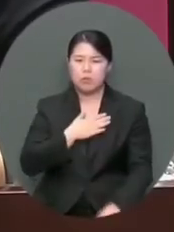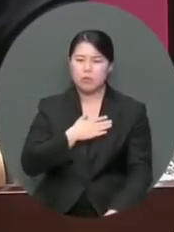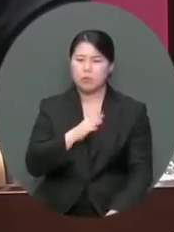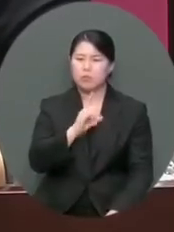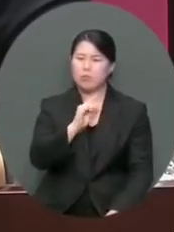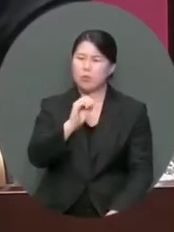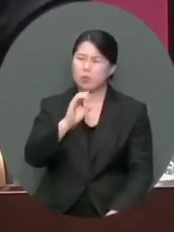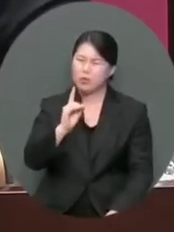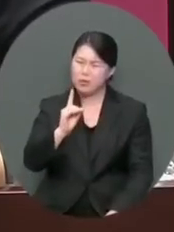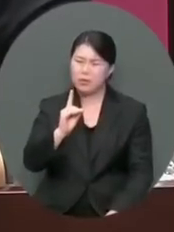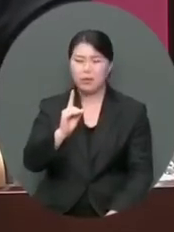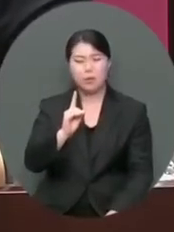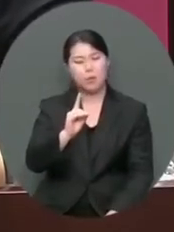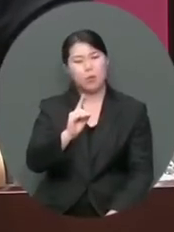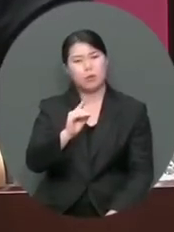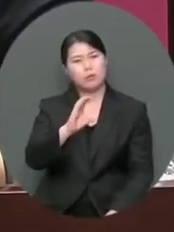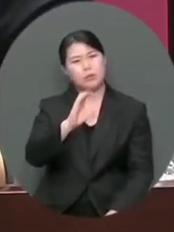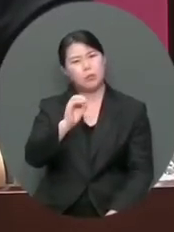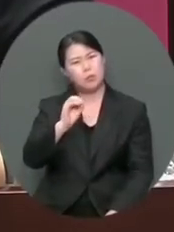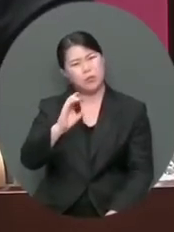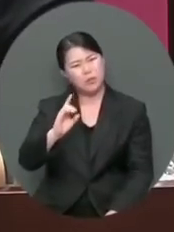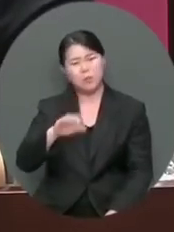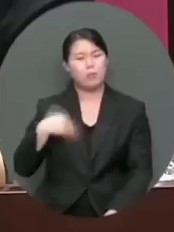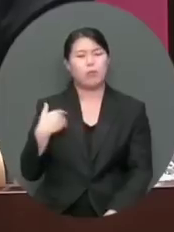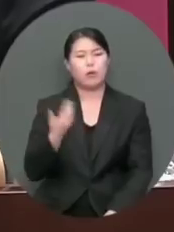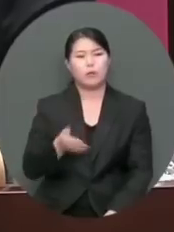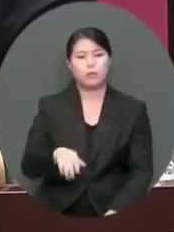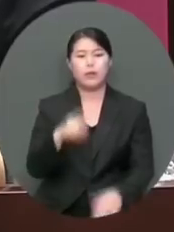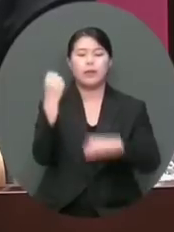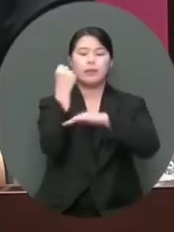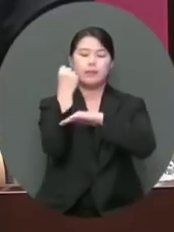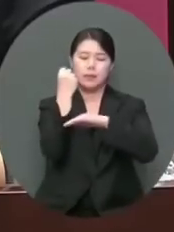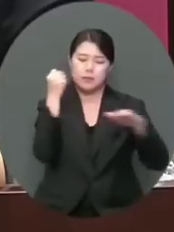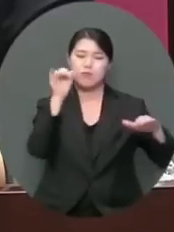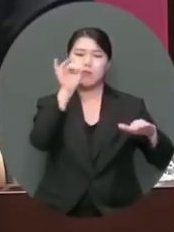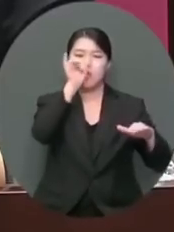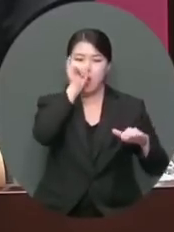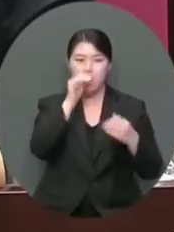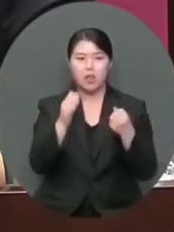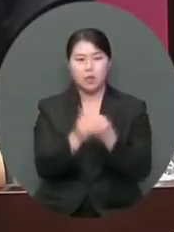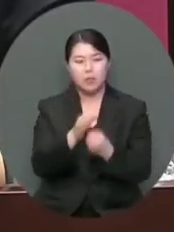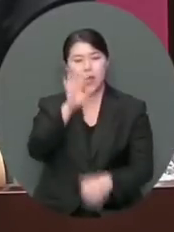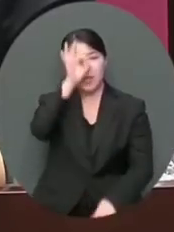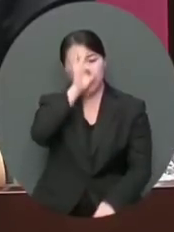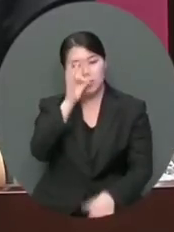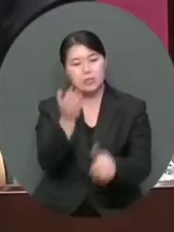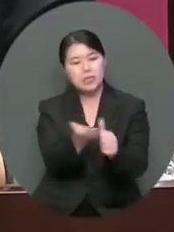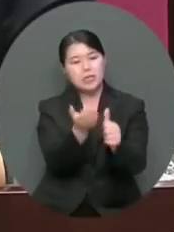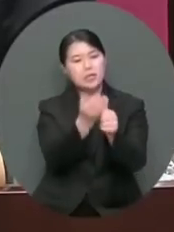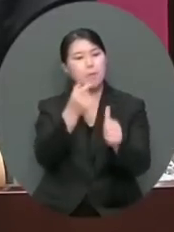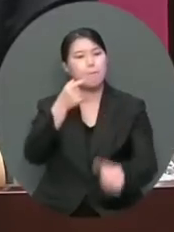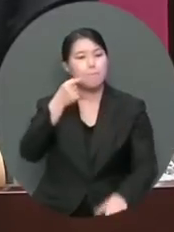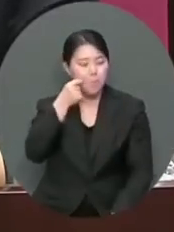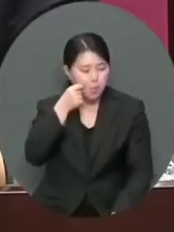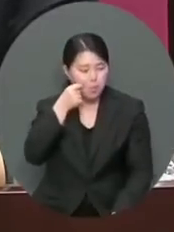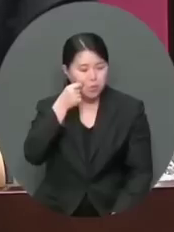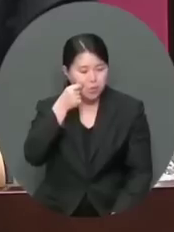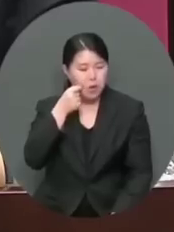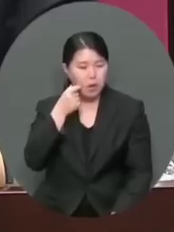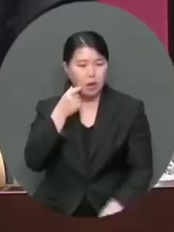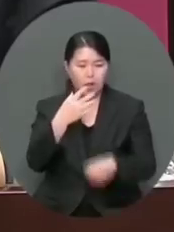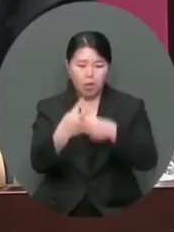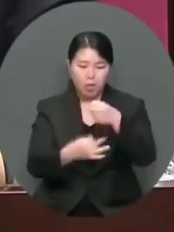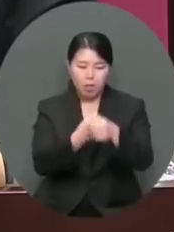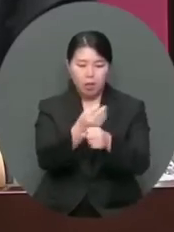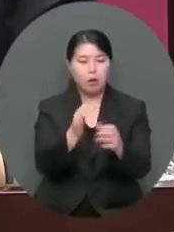COD인지는 모르겠습니다만 기준들이 다 있어서 그 돼지를 기르지 못하도록 우리가 수년